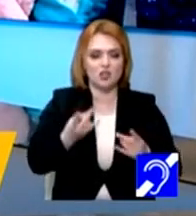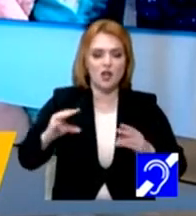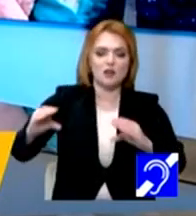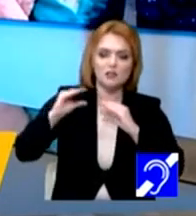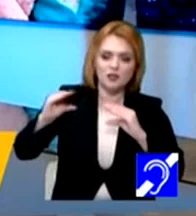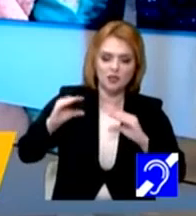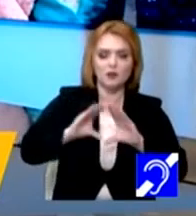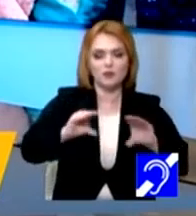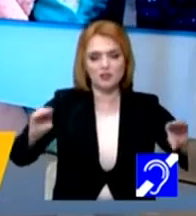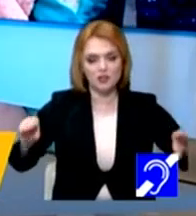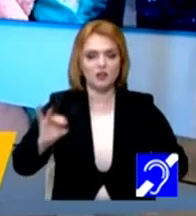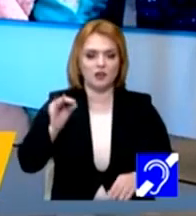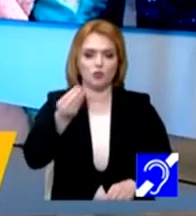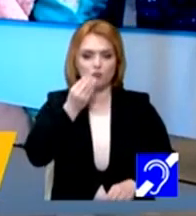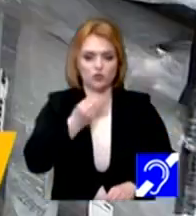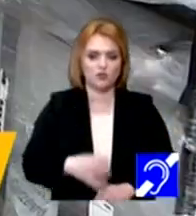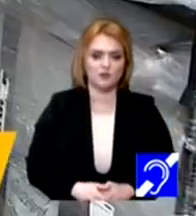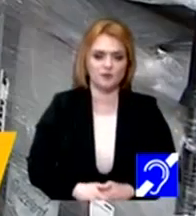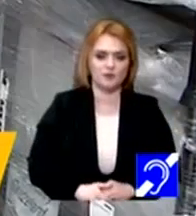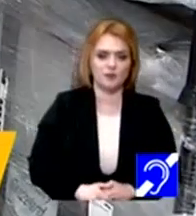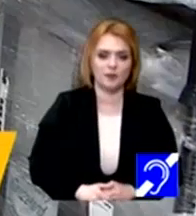și echipamente de bucătărie.